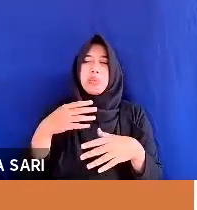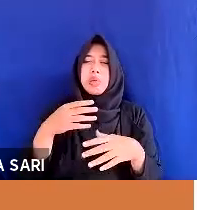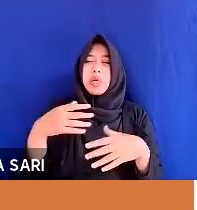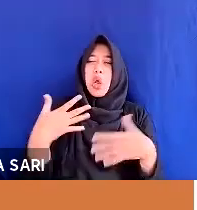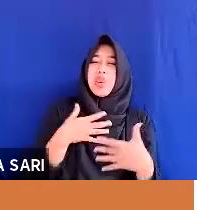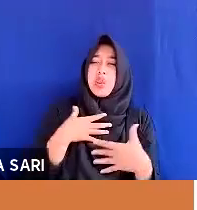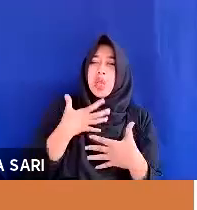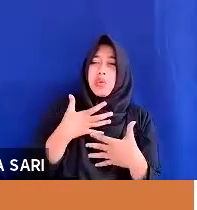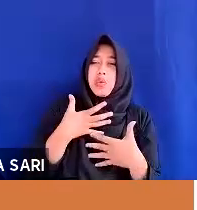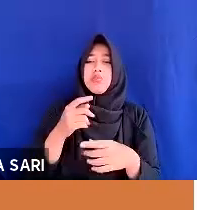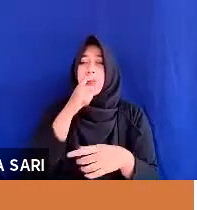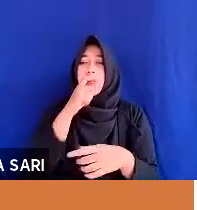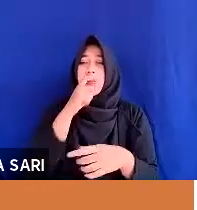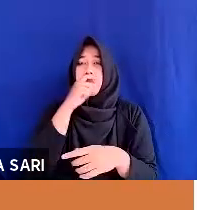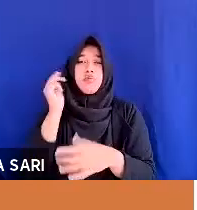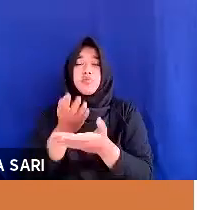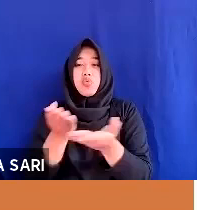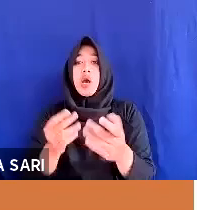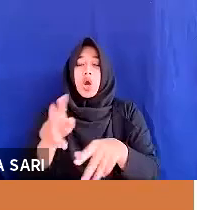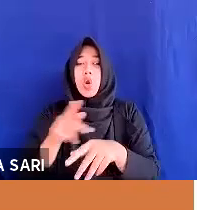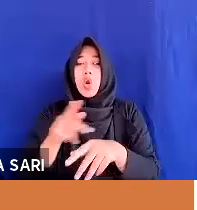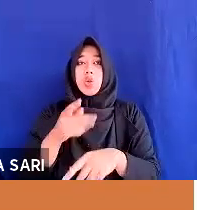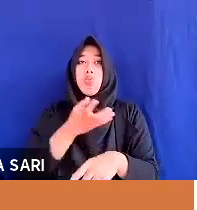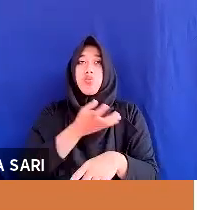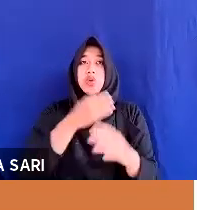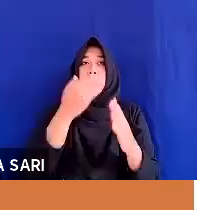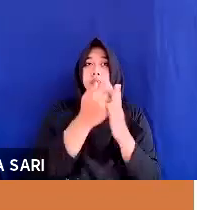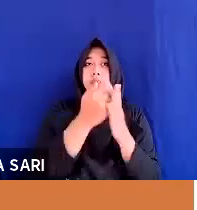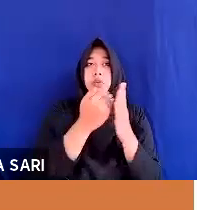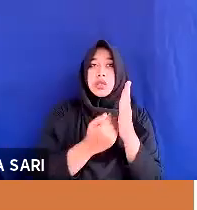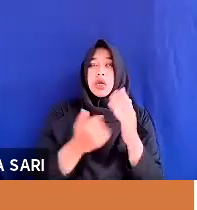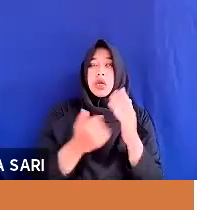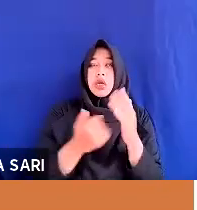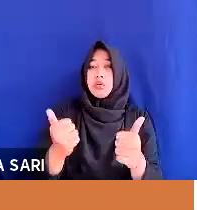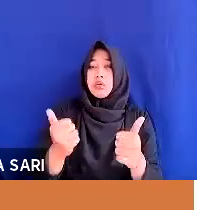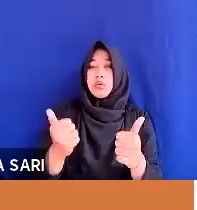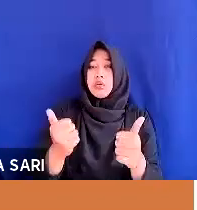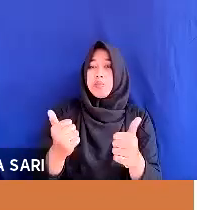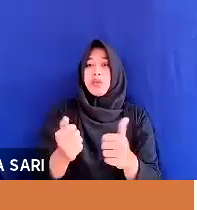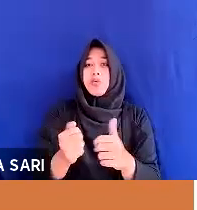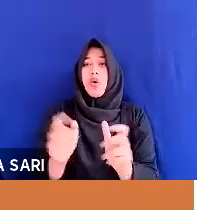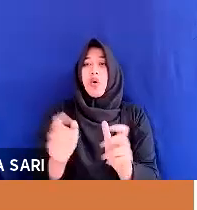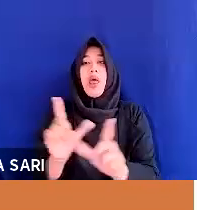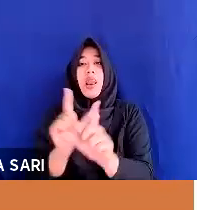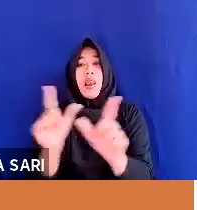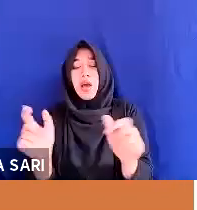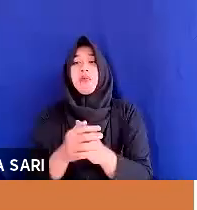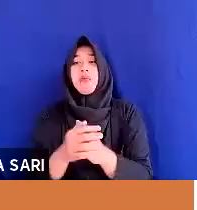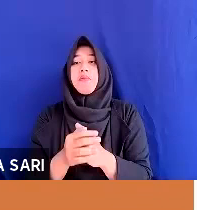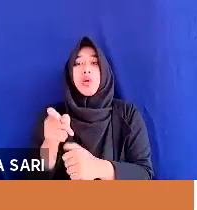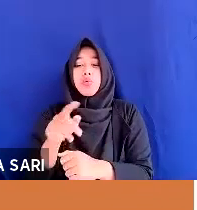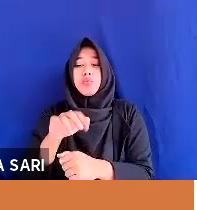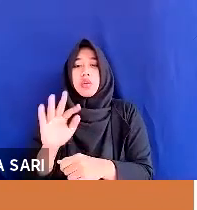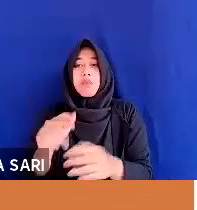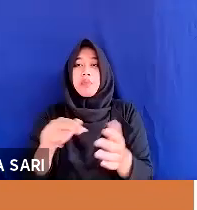punya kebijakan yang bagus, komplit, ya, itu kan juga tidak berarti semuanya akan otomatis